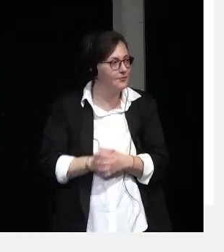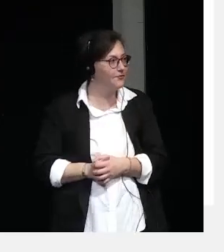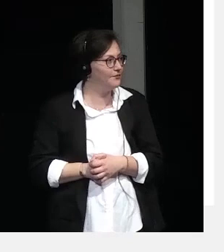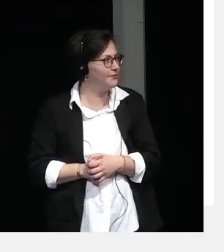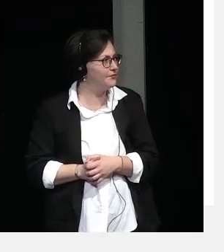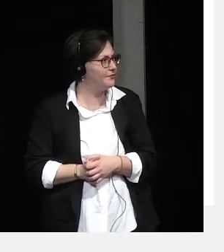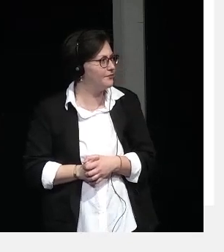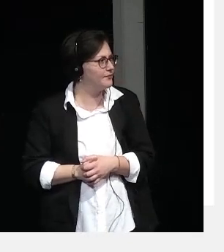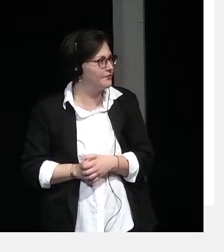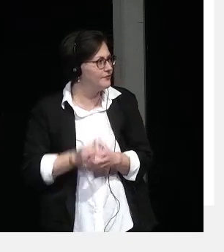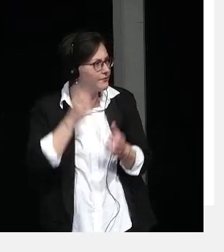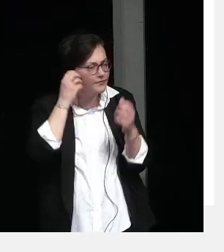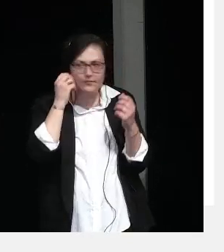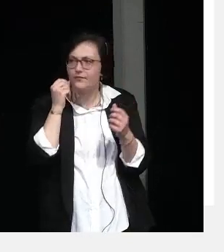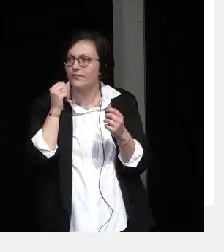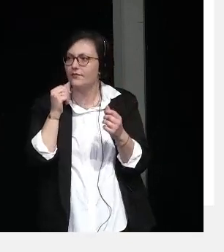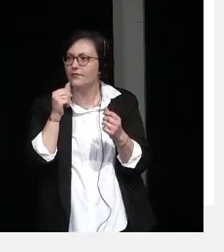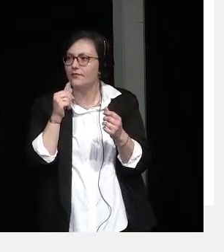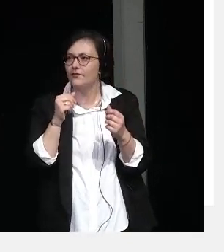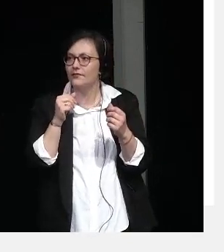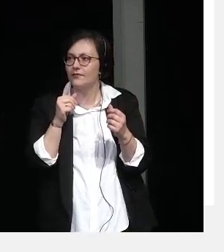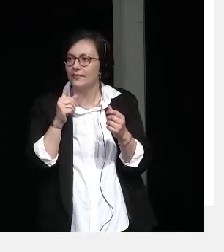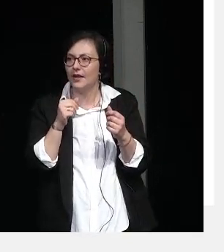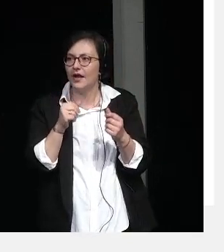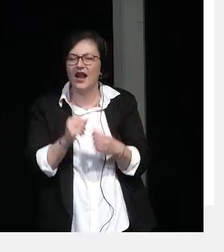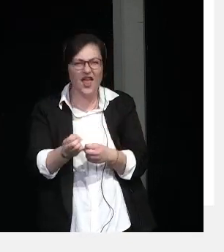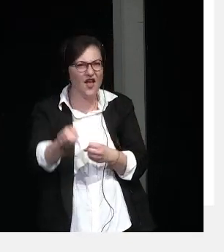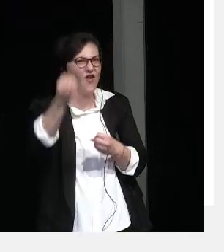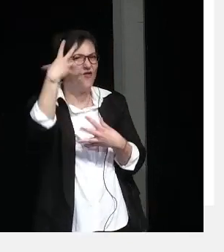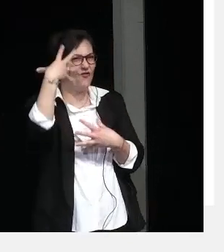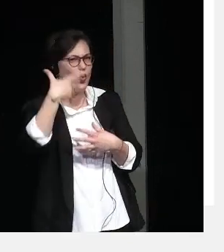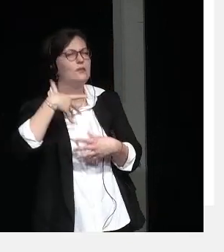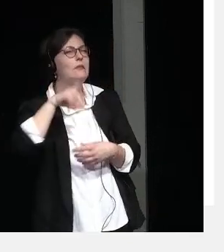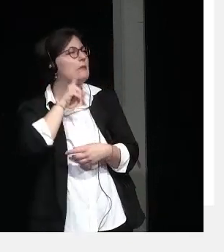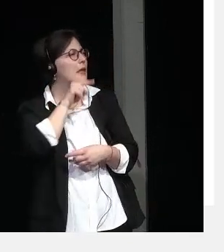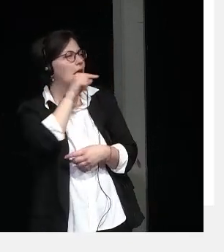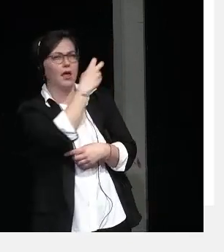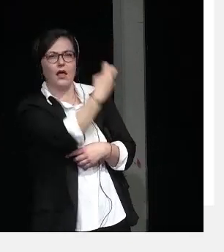Μικρόφωνο και περιμένω. Δεν σας είδα. Έχω εδώ τα φώτα της...